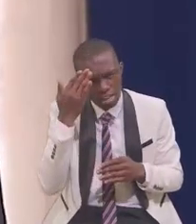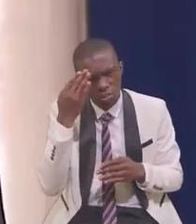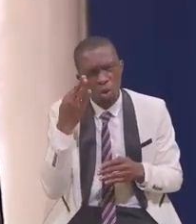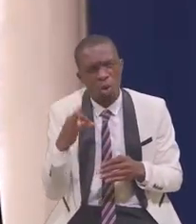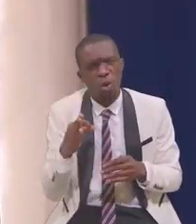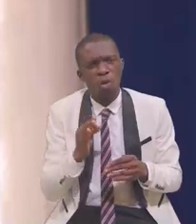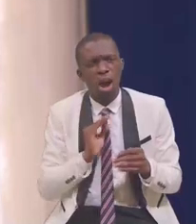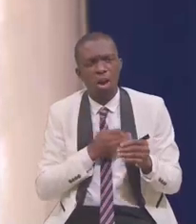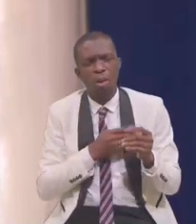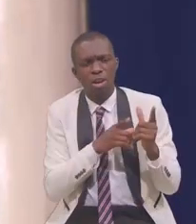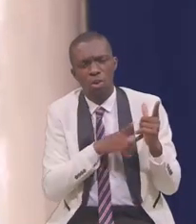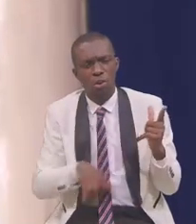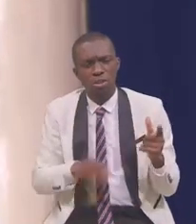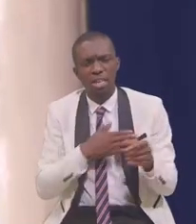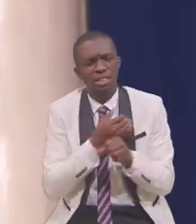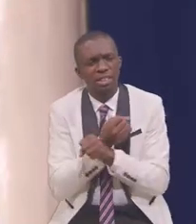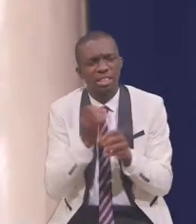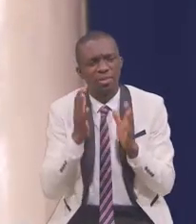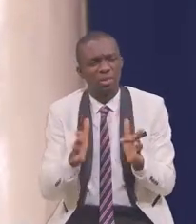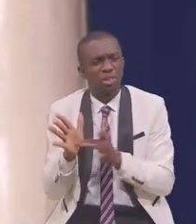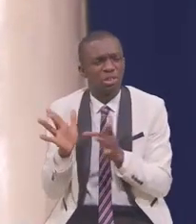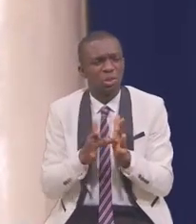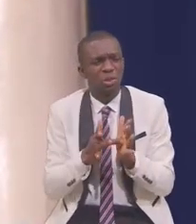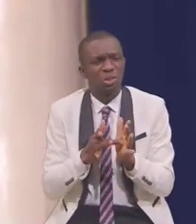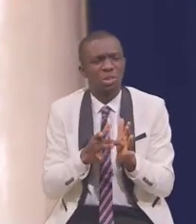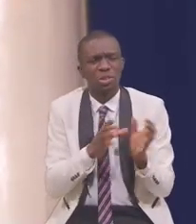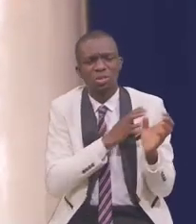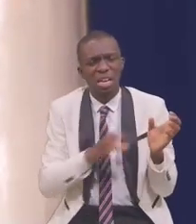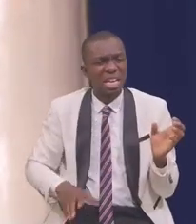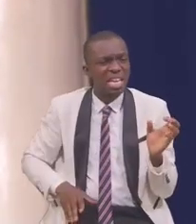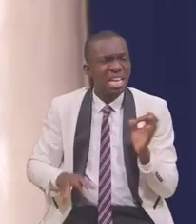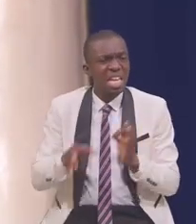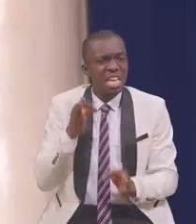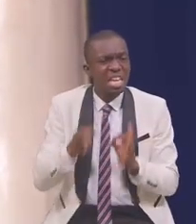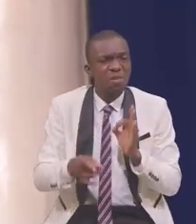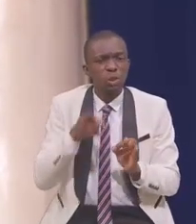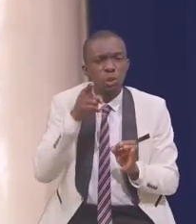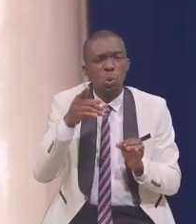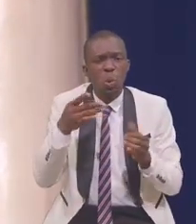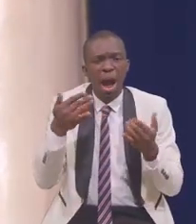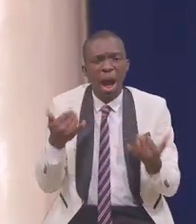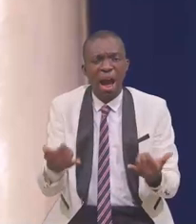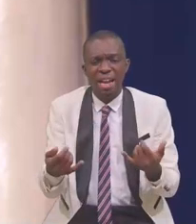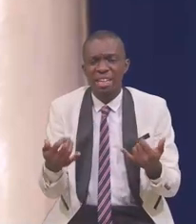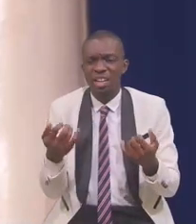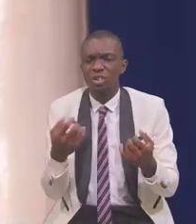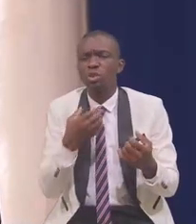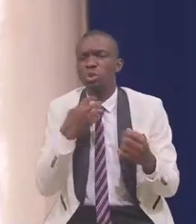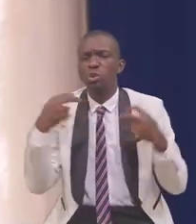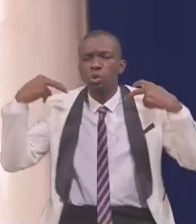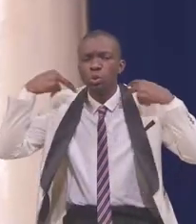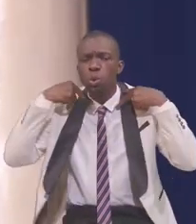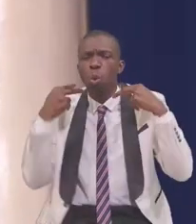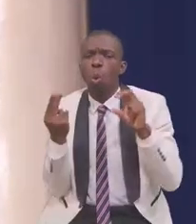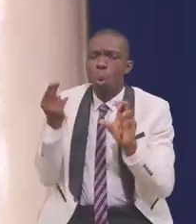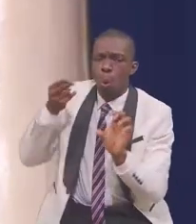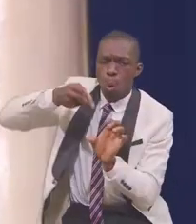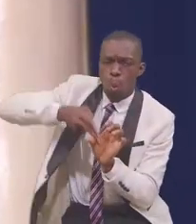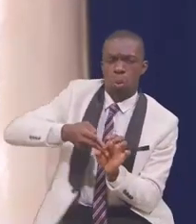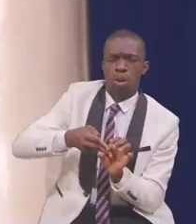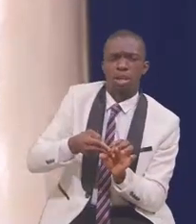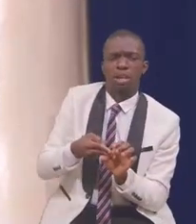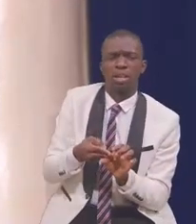la connaissance du Seigneur et Sauveur Jésus-Christ, il s'y engage de nouveau. Quel nom on donne à cela?